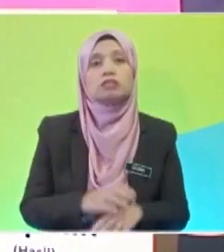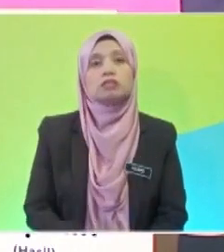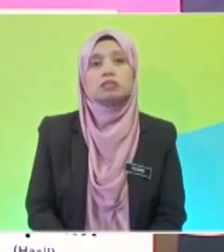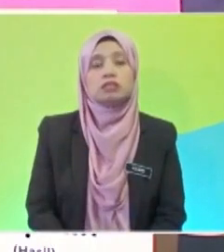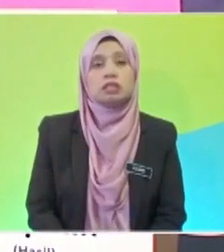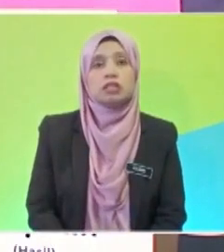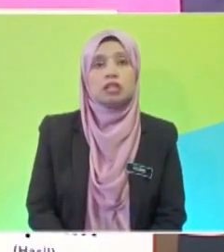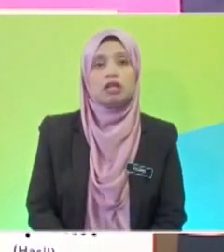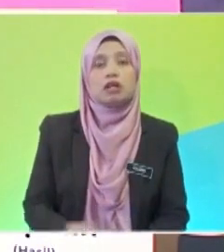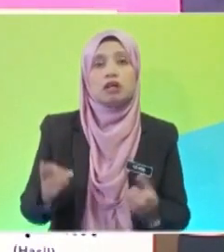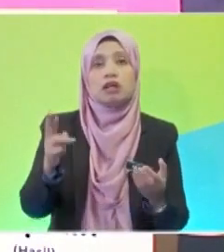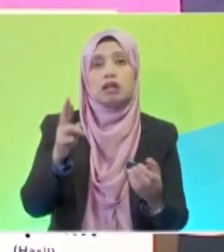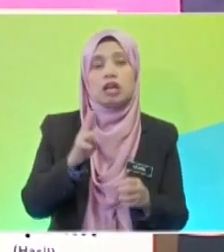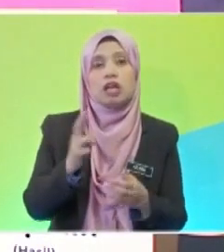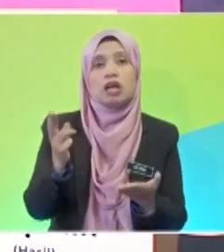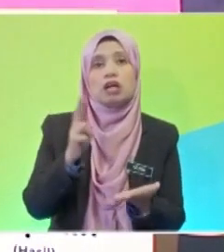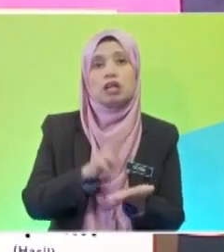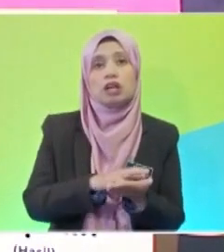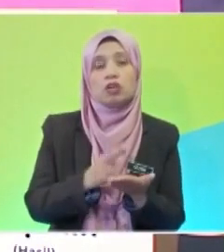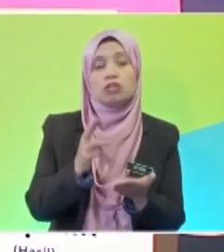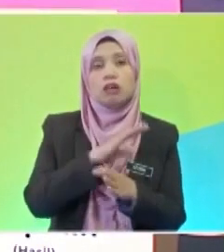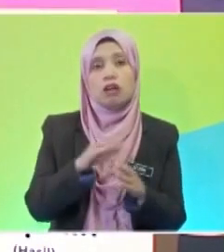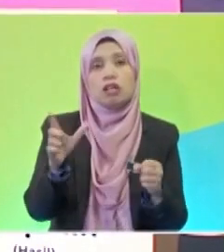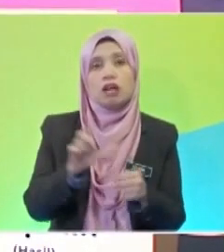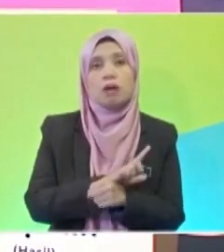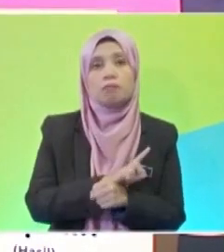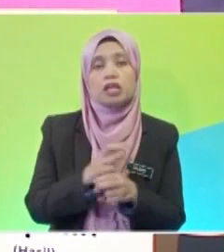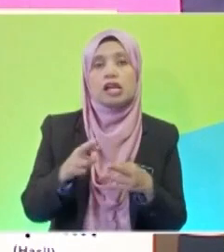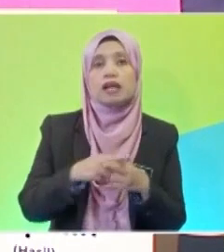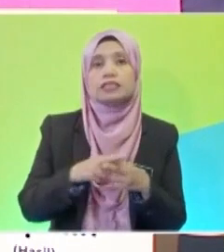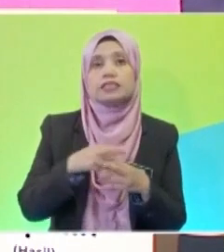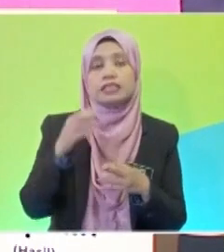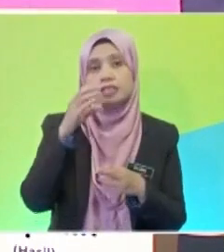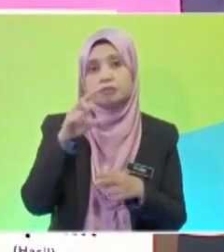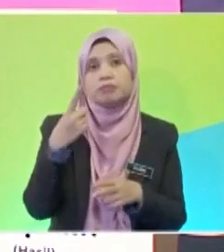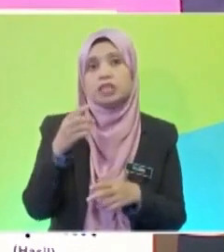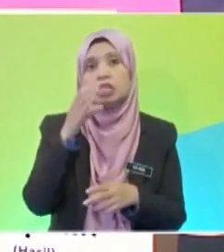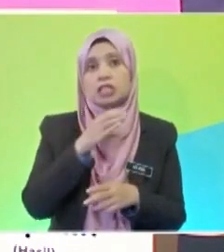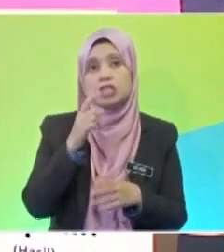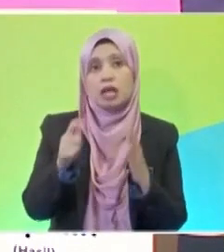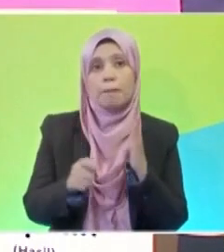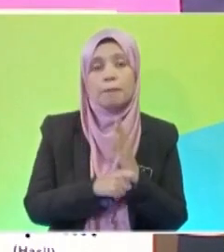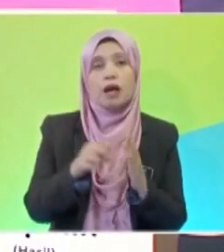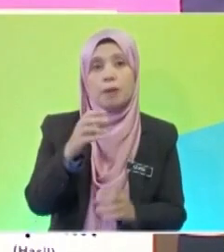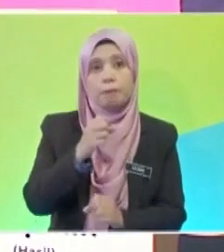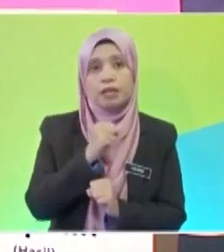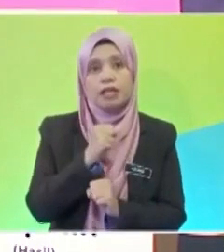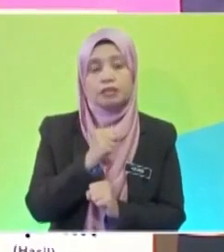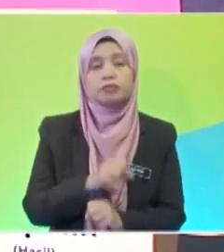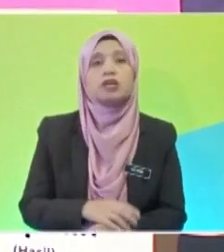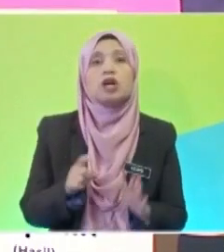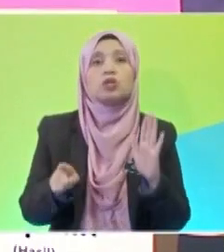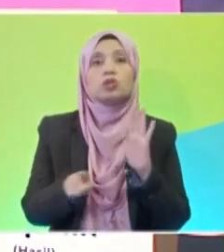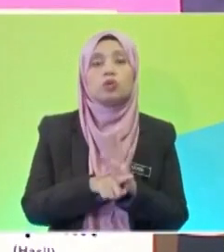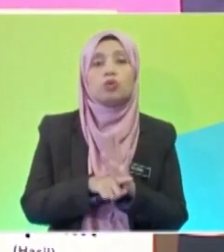Tapi rekod tak lengkap ni hanya ringkas sahaja, di mana awak cari dulu modal akhir, tambah ambilan,